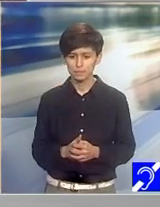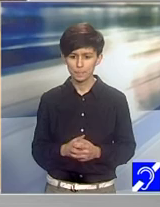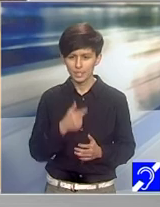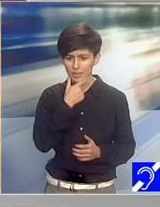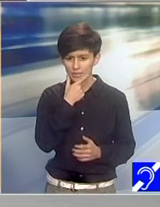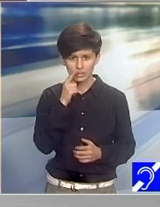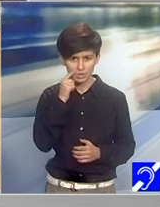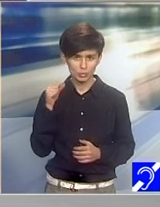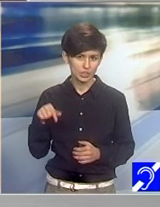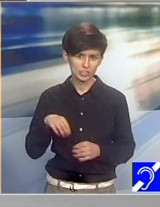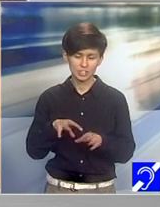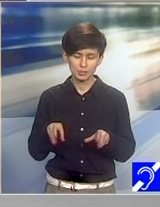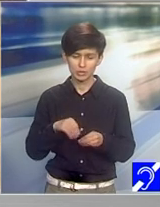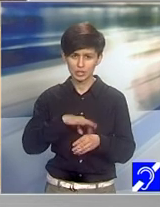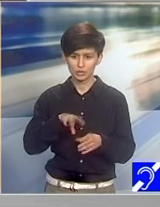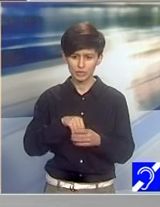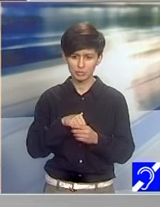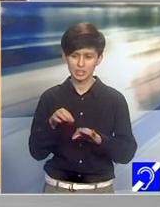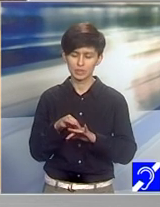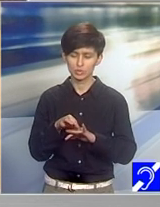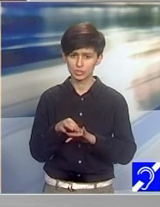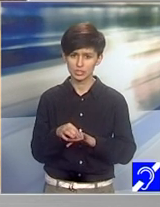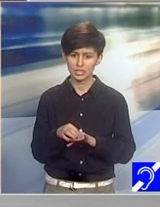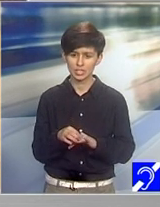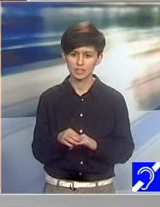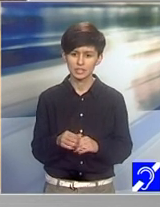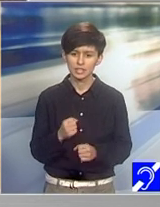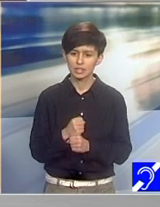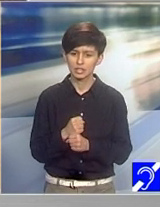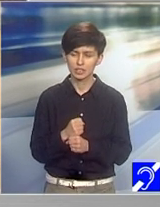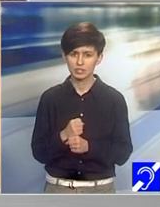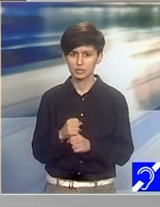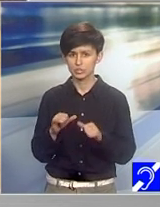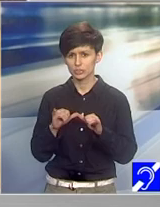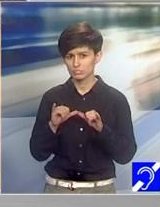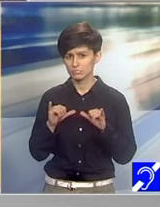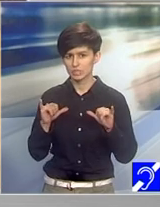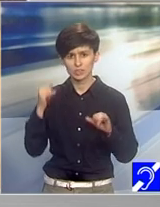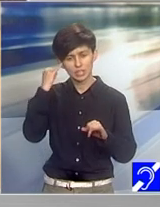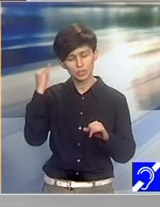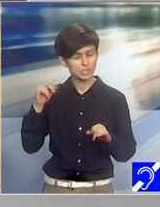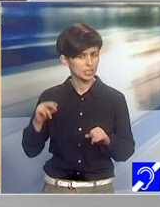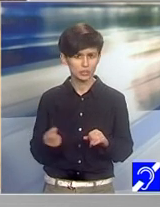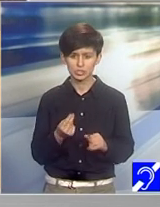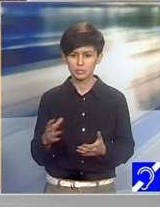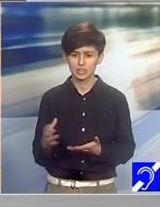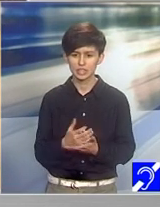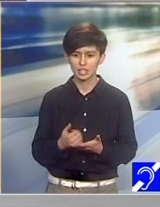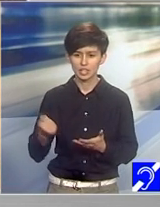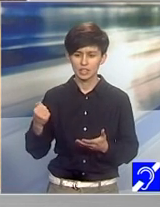cu soția, cu familia, s-a dedicat unei idei excepționale, de a aduna